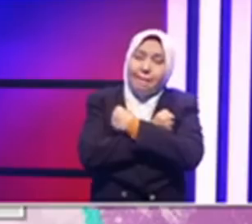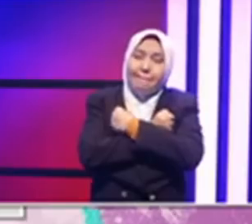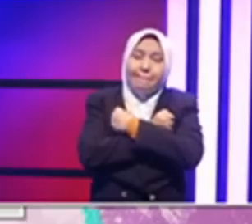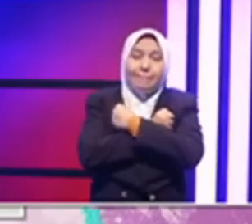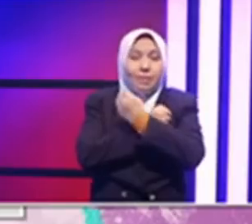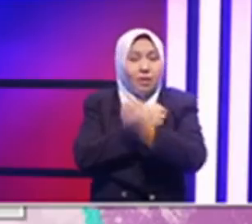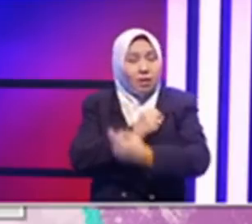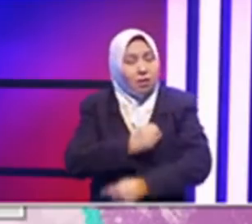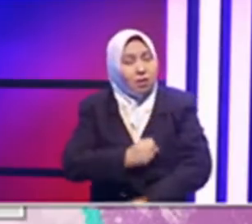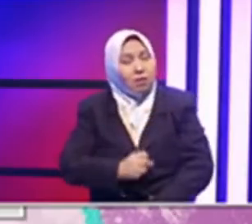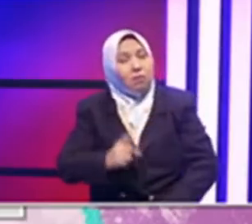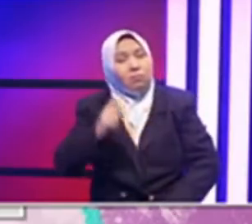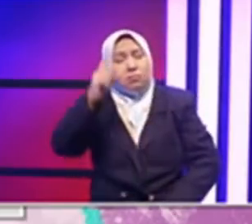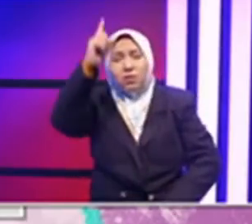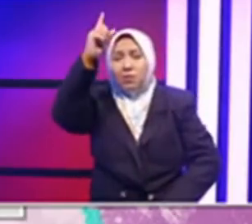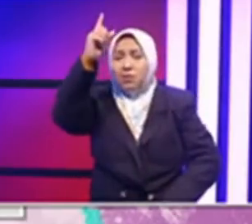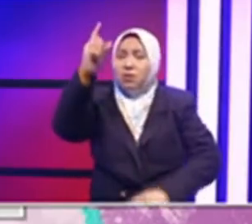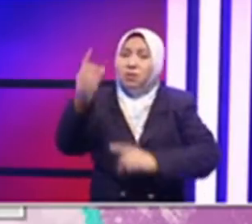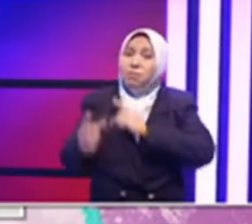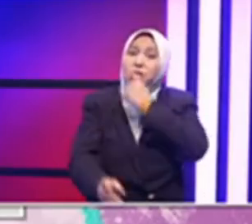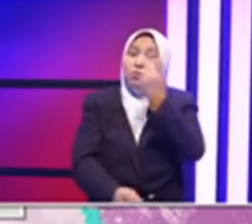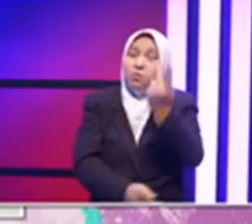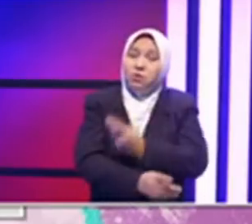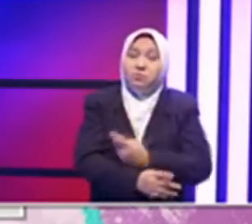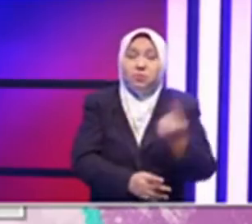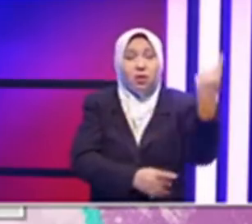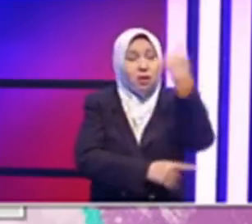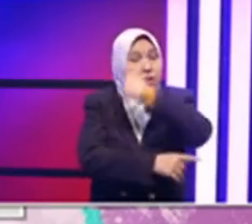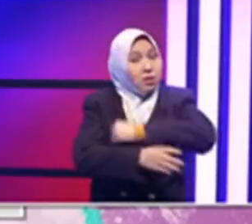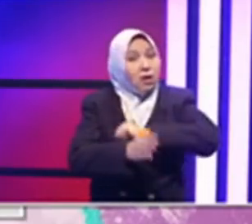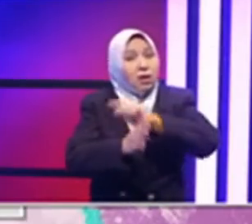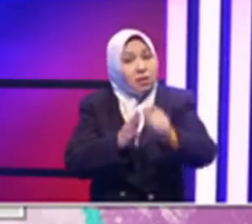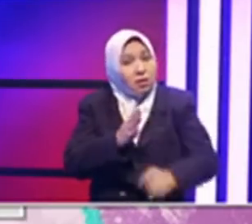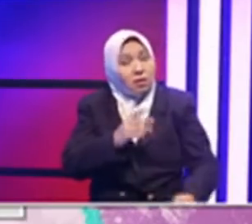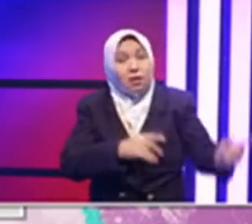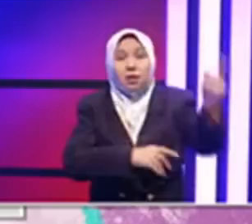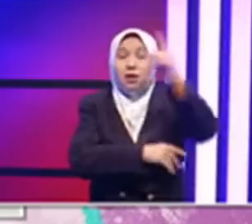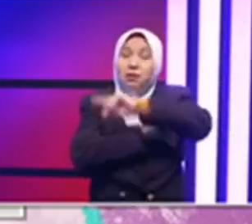الرحيم مالك يوم